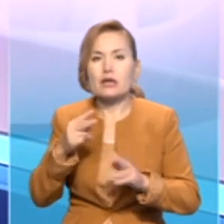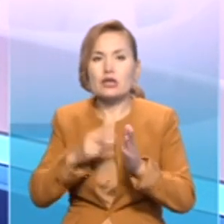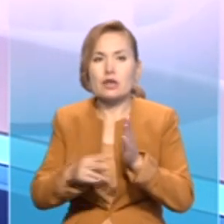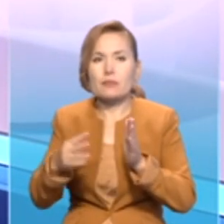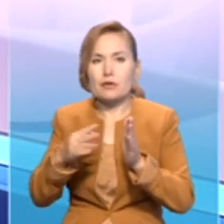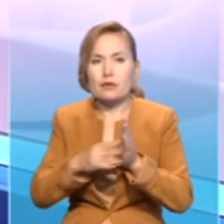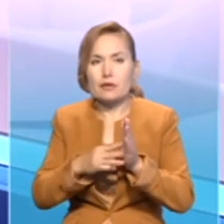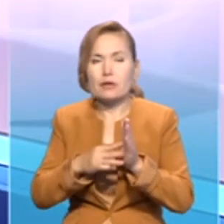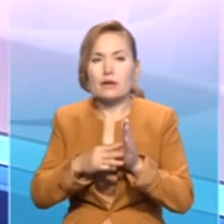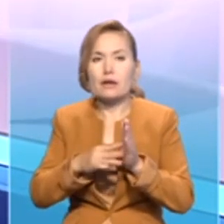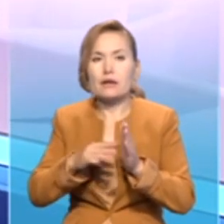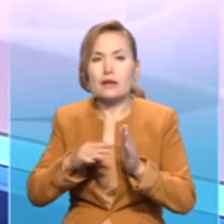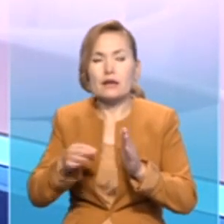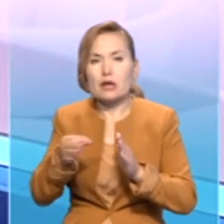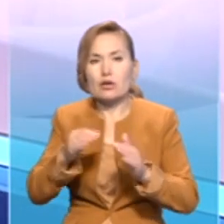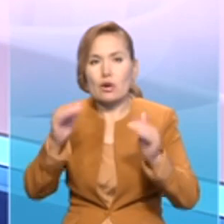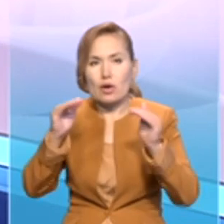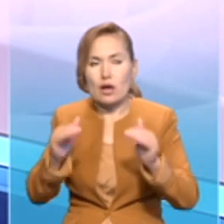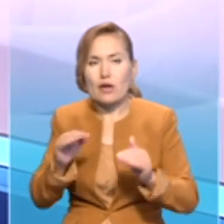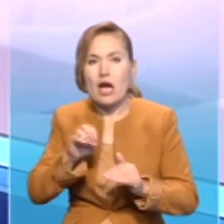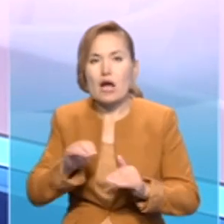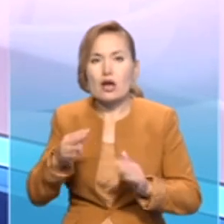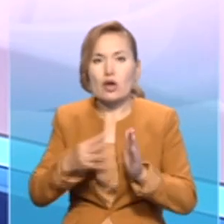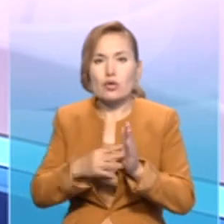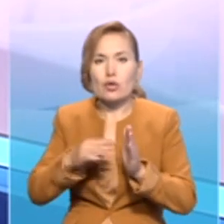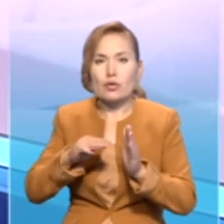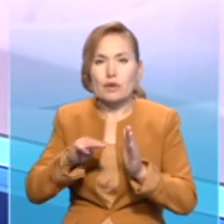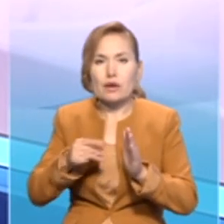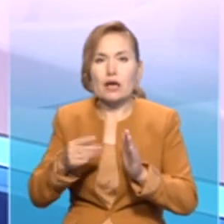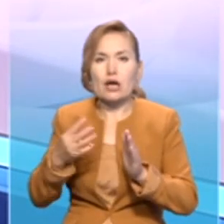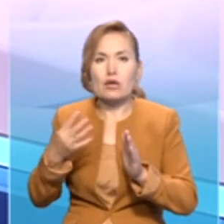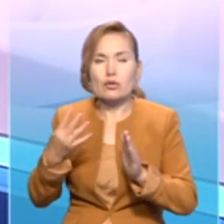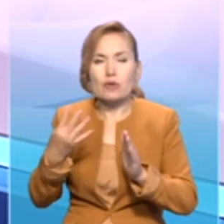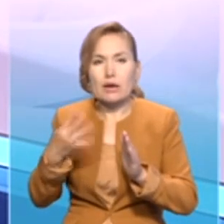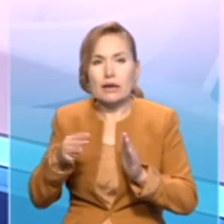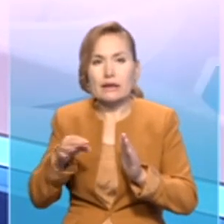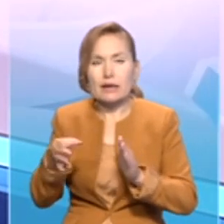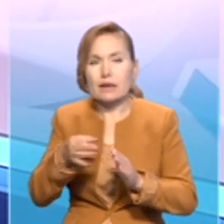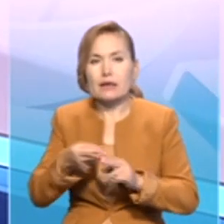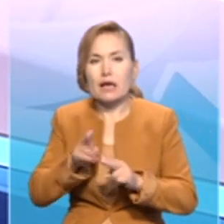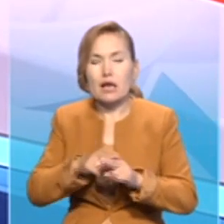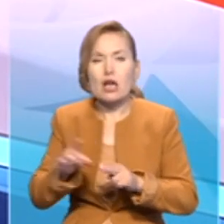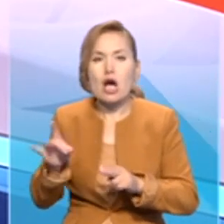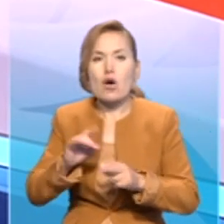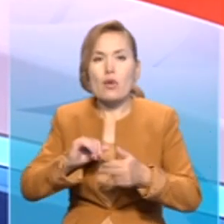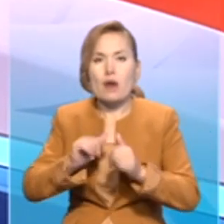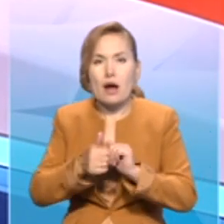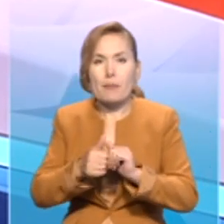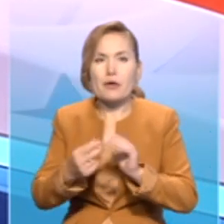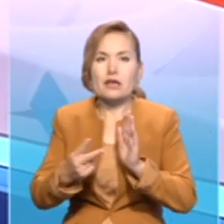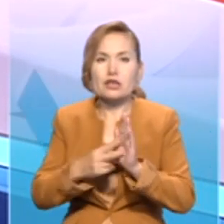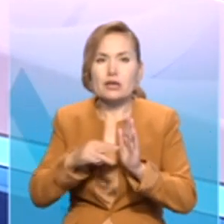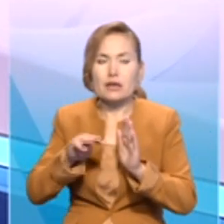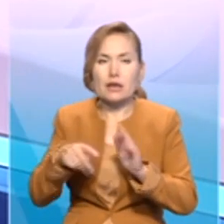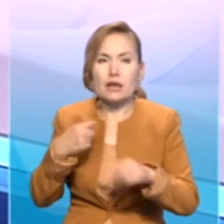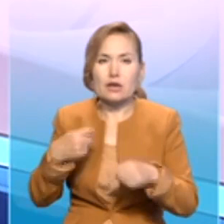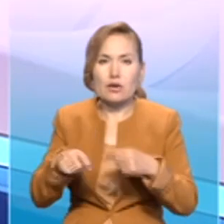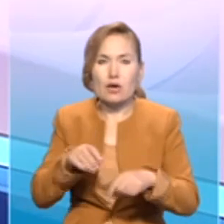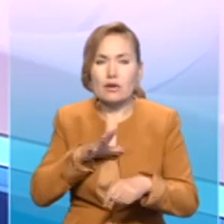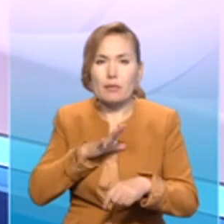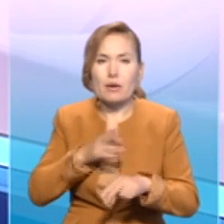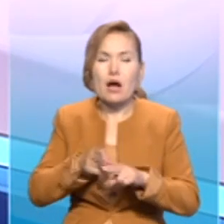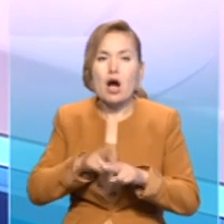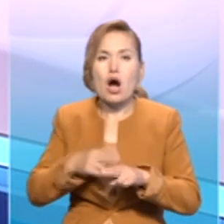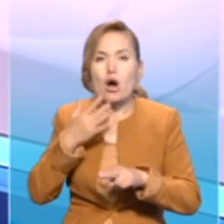79 тиынға төмендеді. Еуро 9 теңге 40 тиынға арзандады, ал рубль айырбаста орындарында 7 теңгеге саудаланып жатыр.